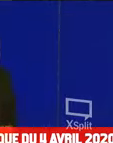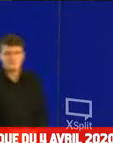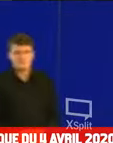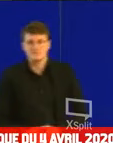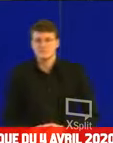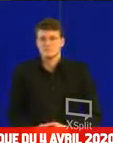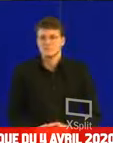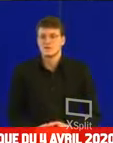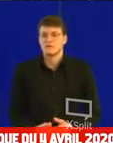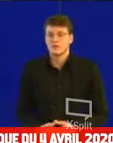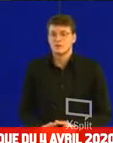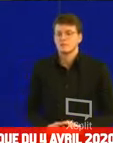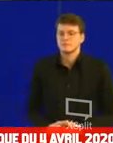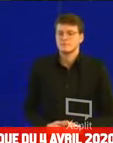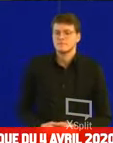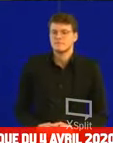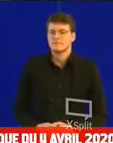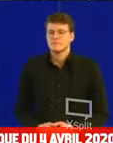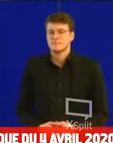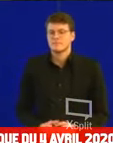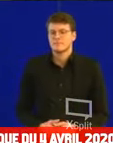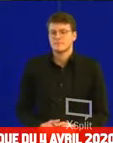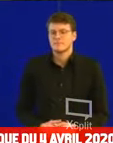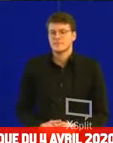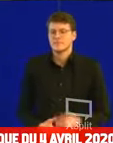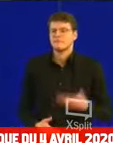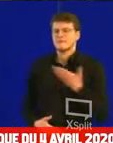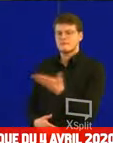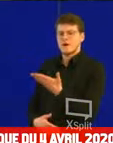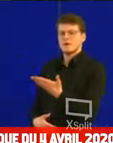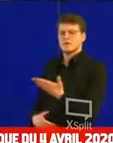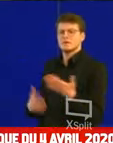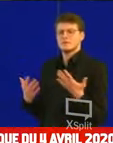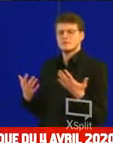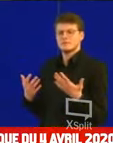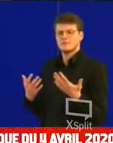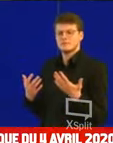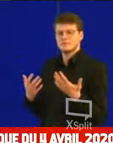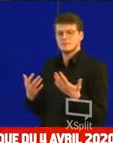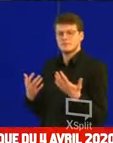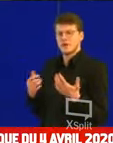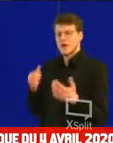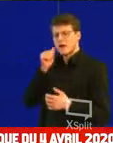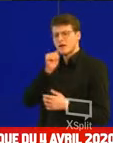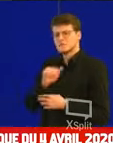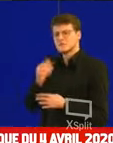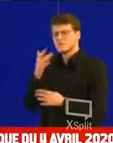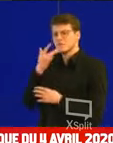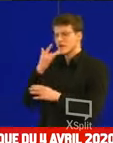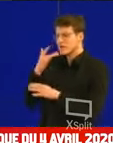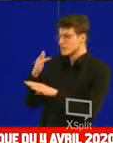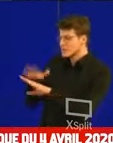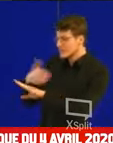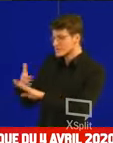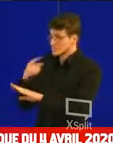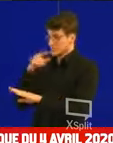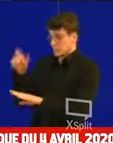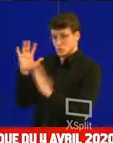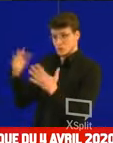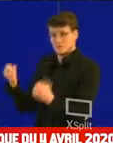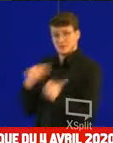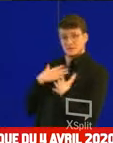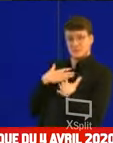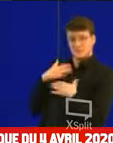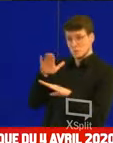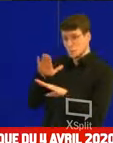vers des notes définitives que l'on avait pas d'antiquaires effectivment the music i don't know vingtaine d'ag